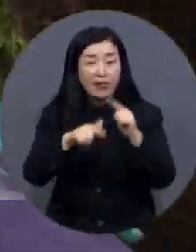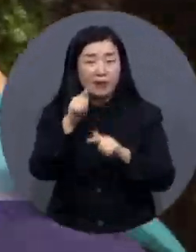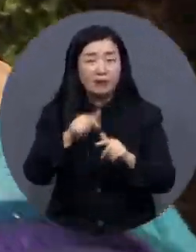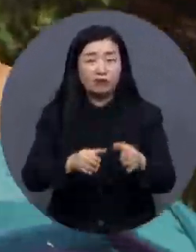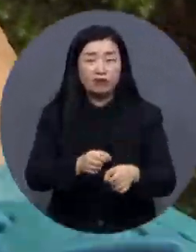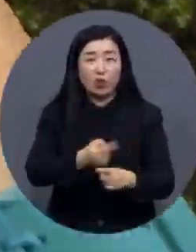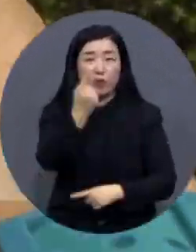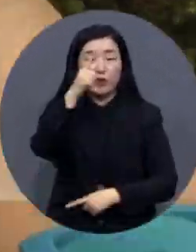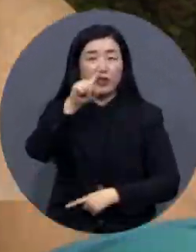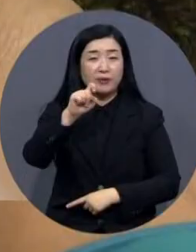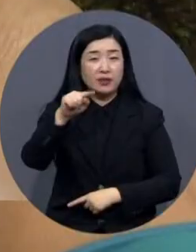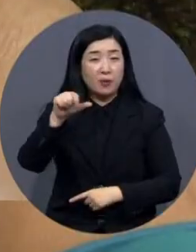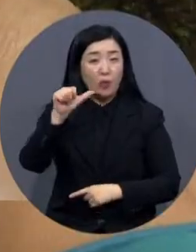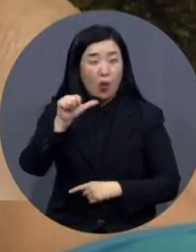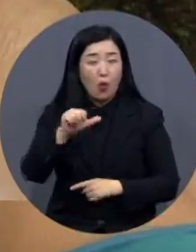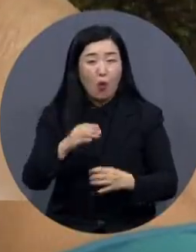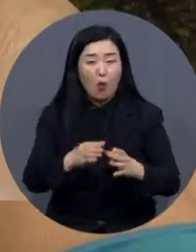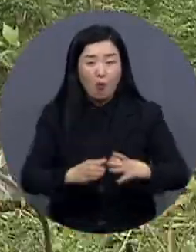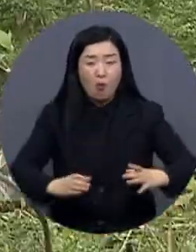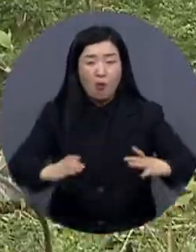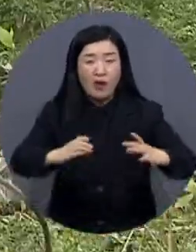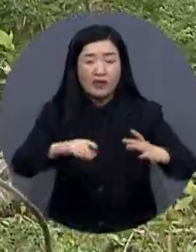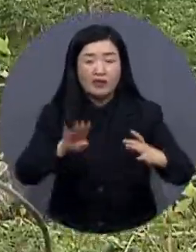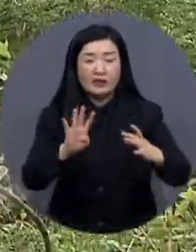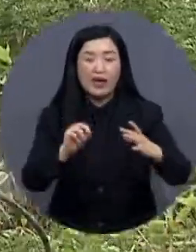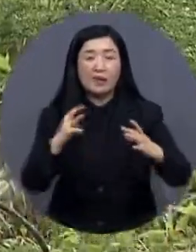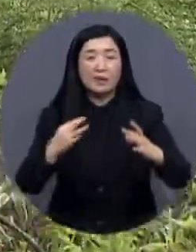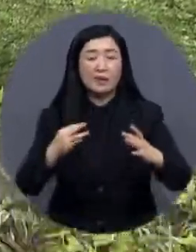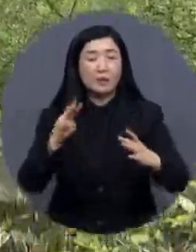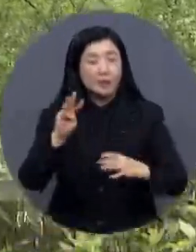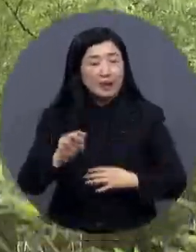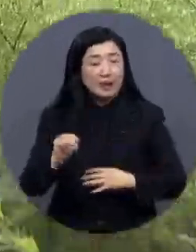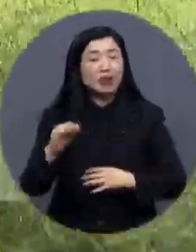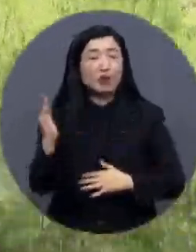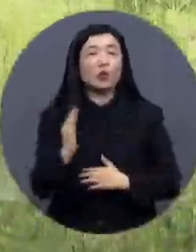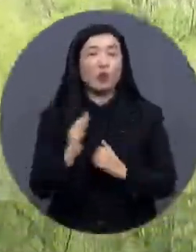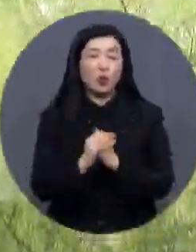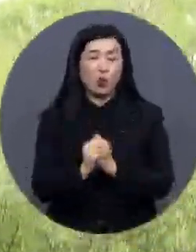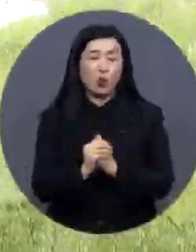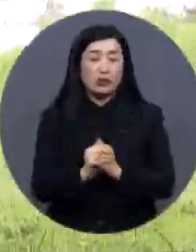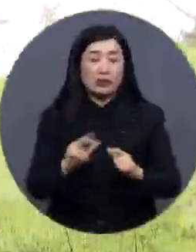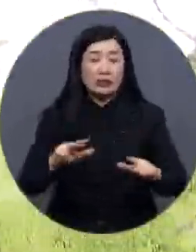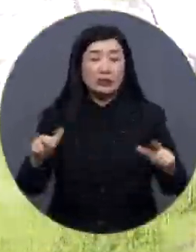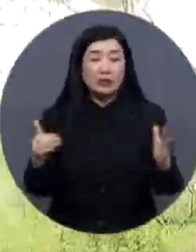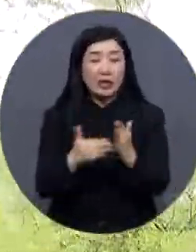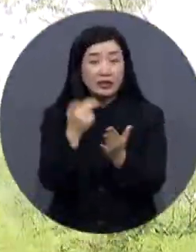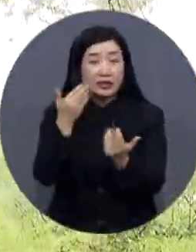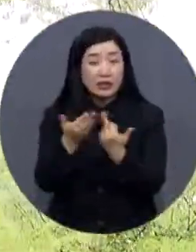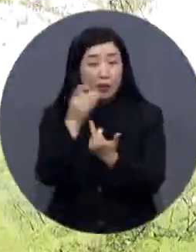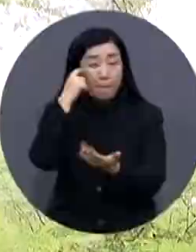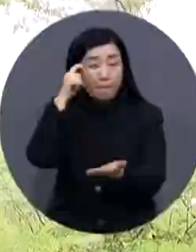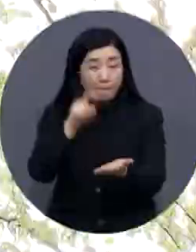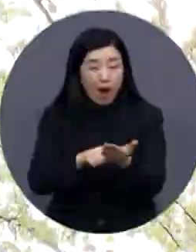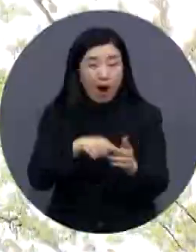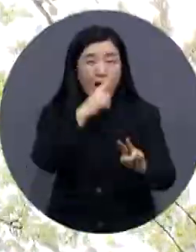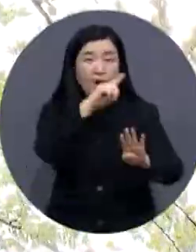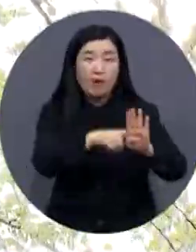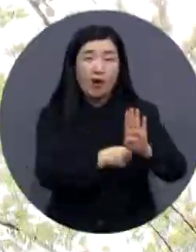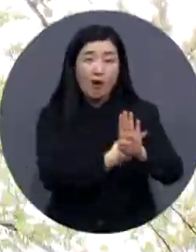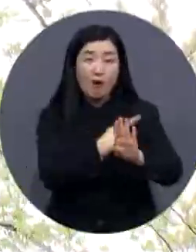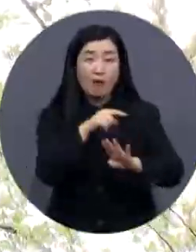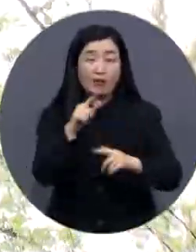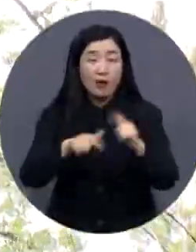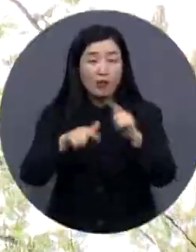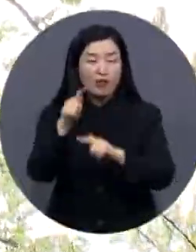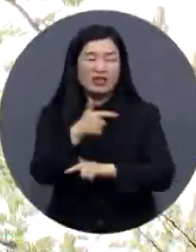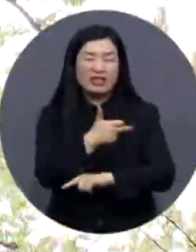15.5m에 밑동 둘레가 4m 49cm로 지금까지 제주에서 발견된 자생 왕벚나무 중